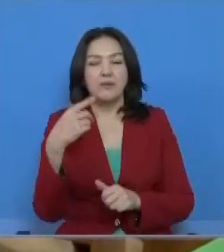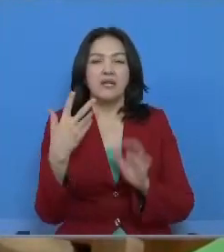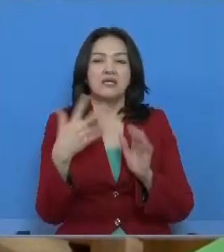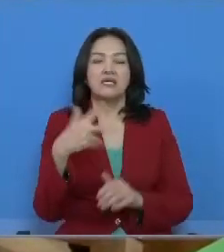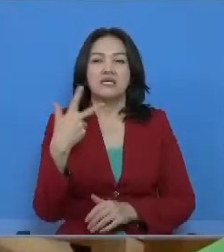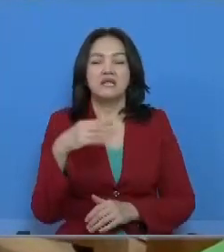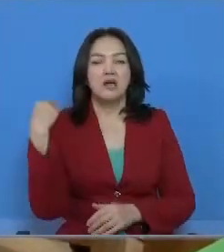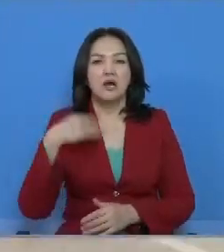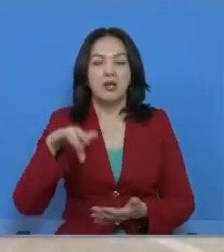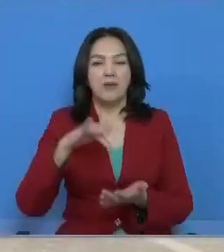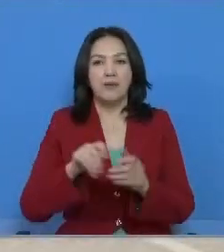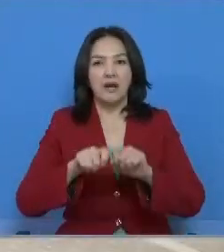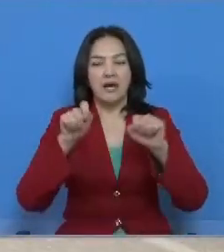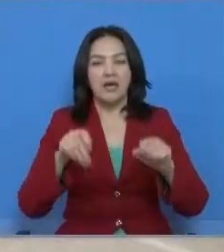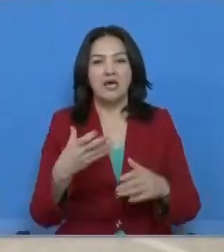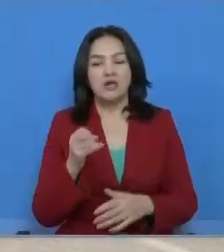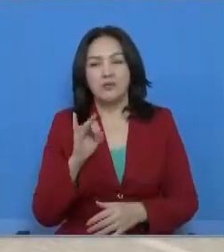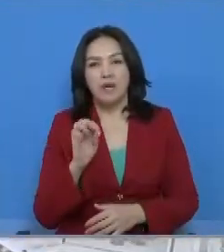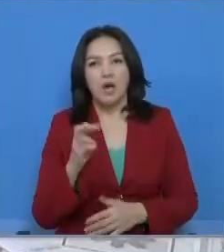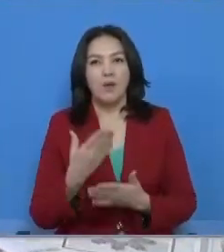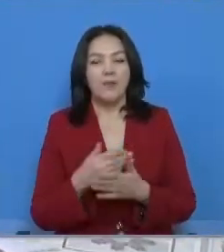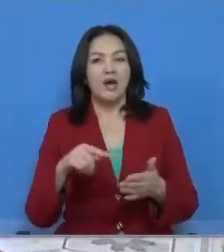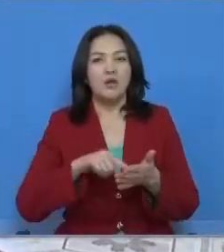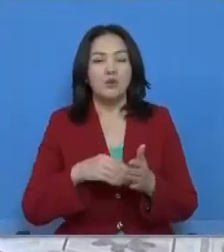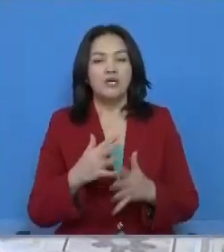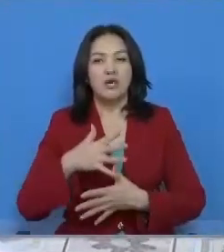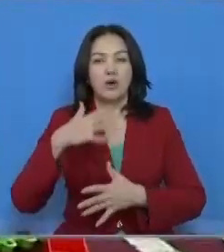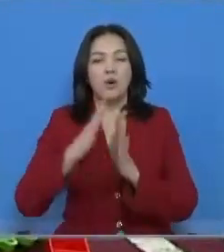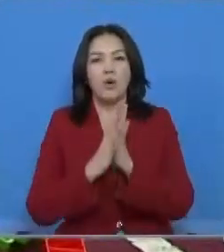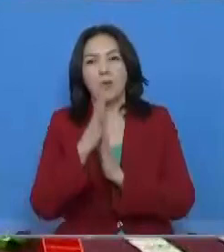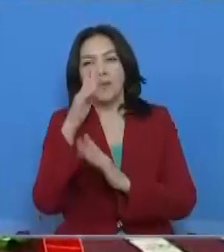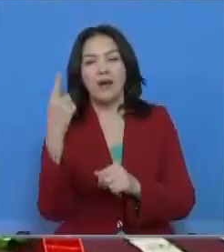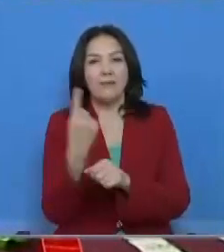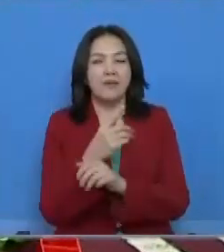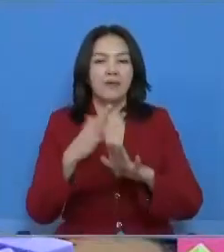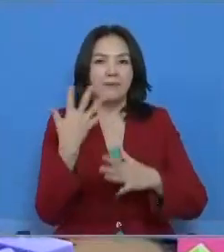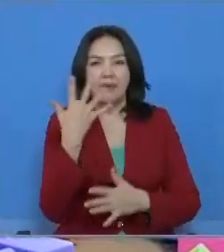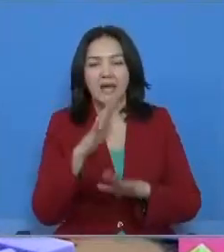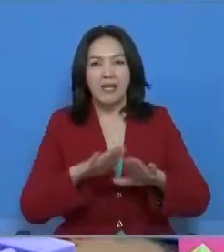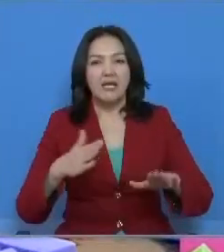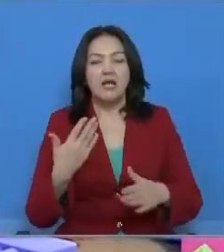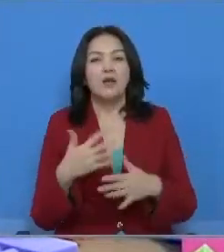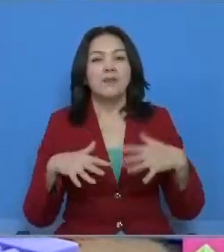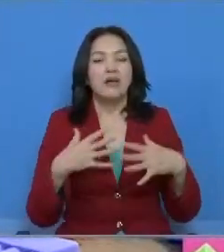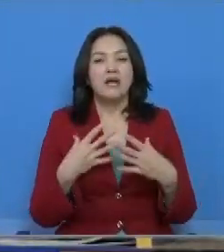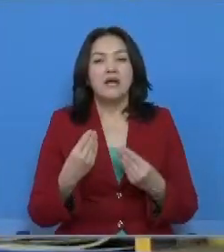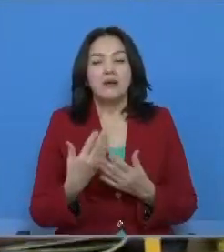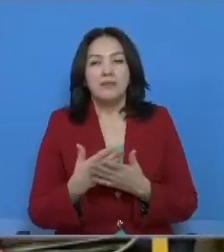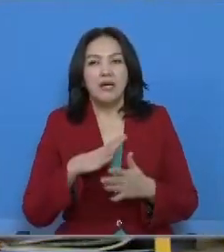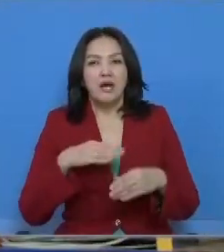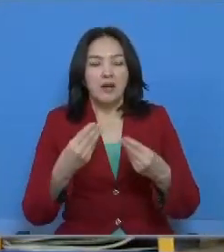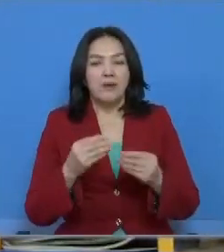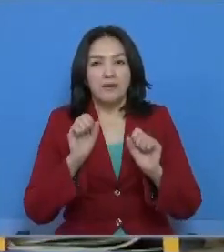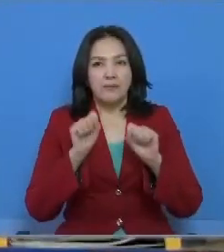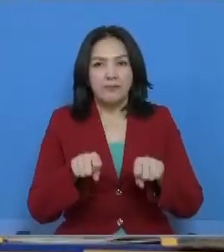33 города Актюбе открыт центр компетенций «Точка роста». Впервые 5 детей из социально уязвимых слоев населения